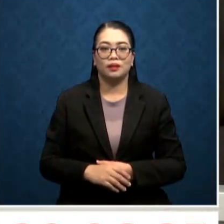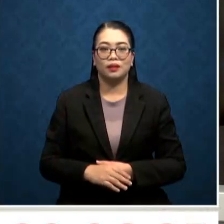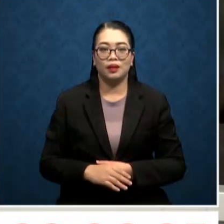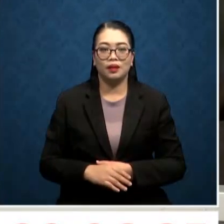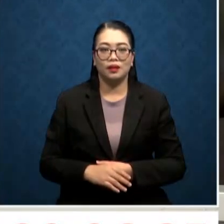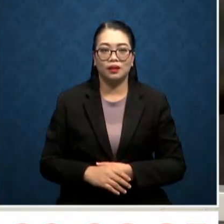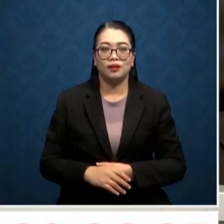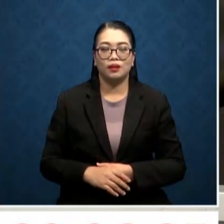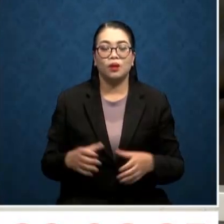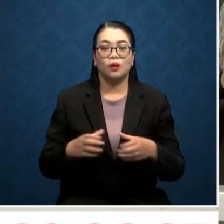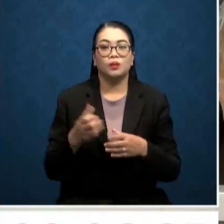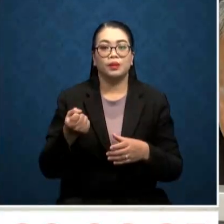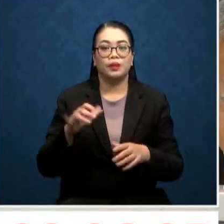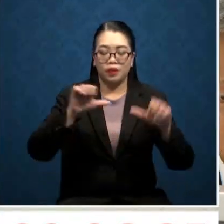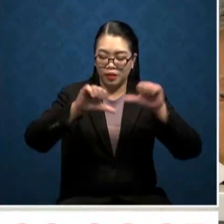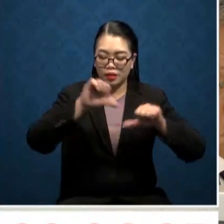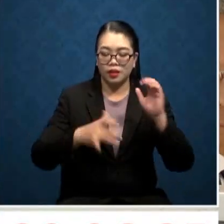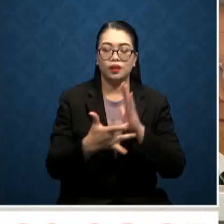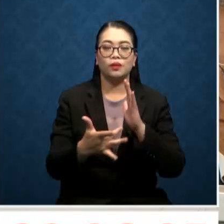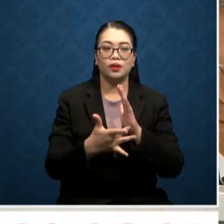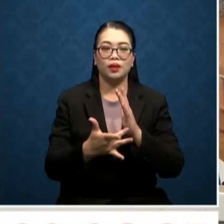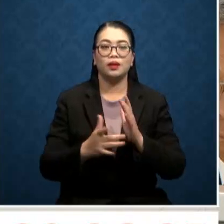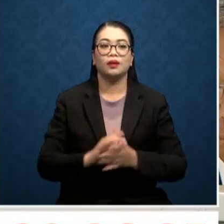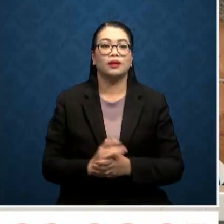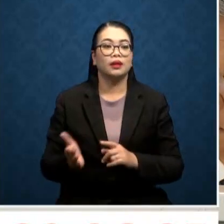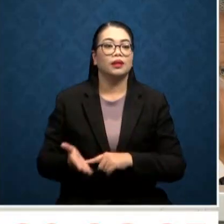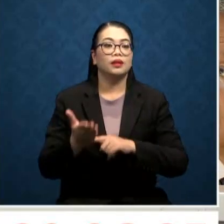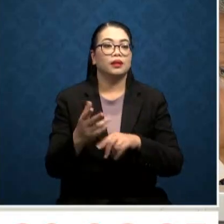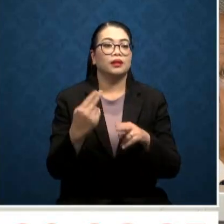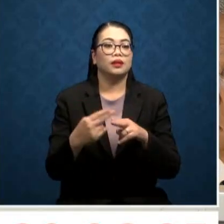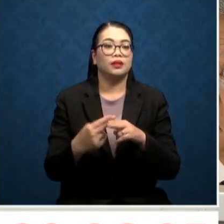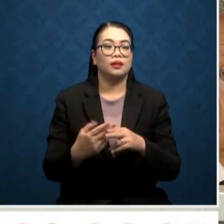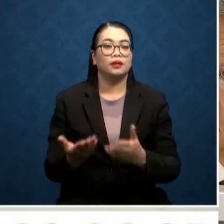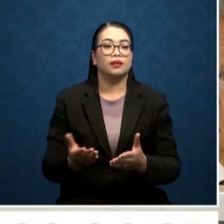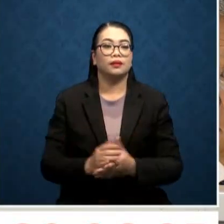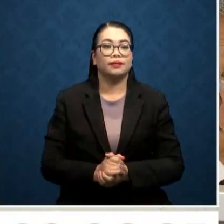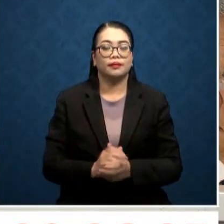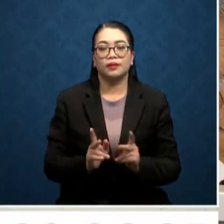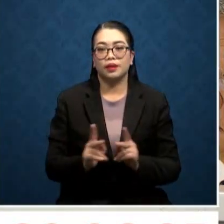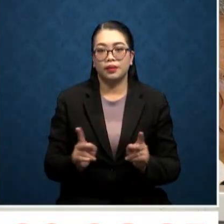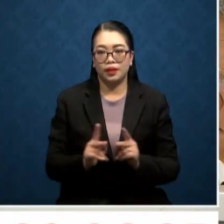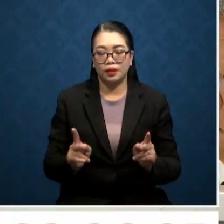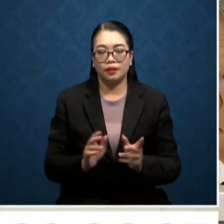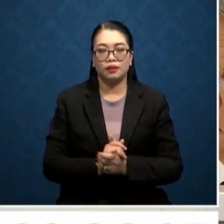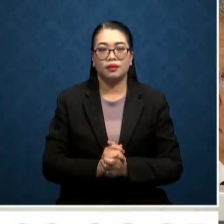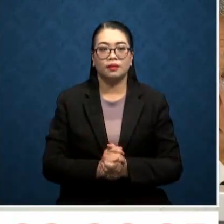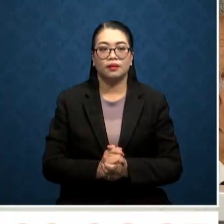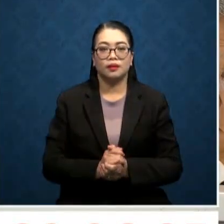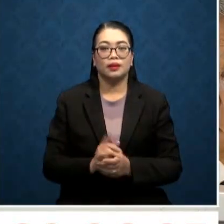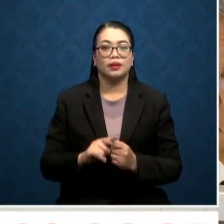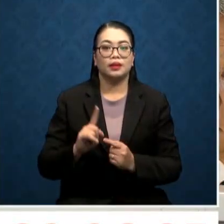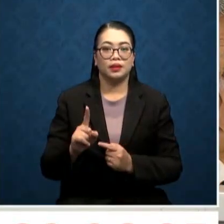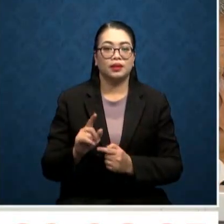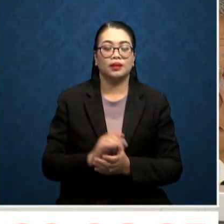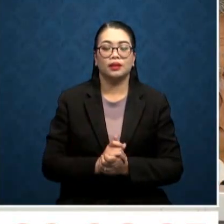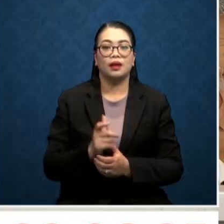ากลุ่ม13วิทยาศาสตร์เทคโนโลยีนะครับขอเสนอดังนี้ครับกรรมาธิการ1น